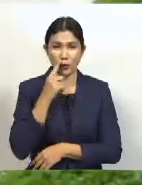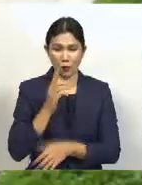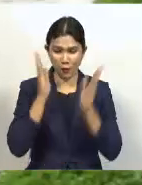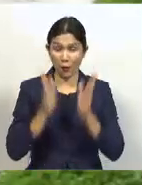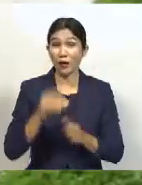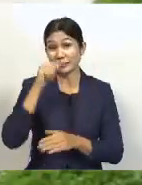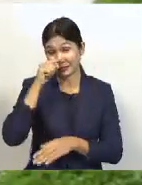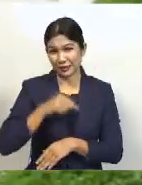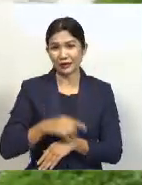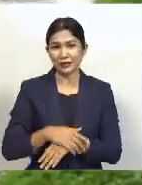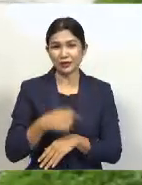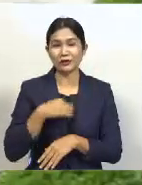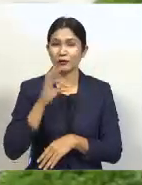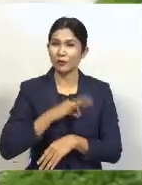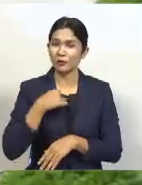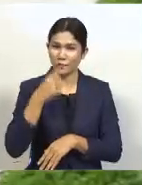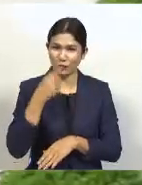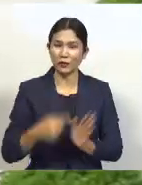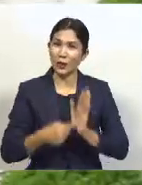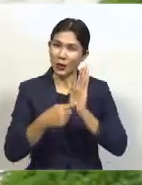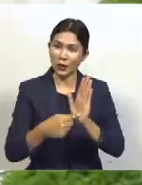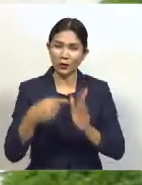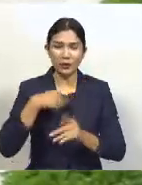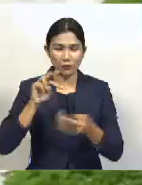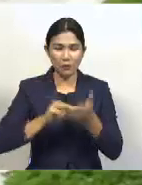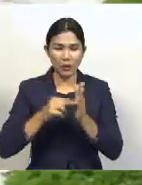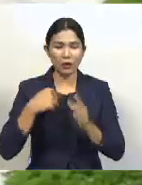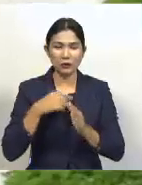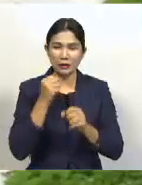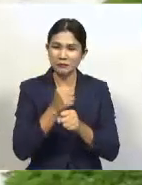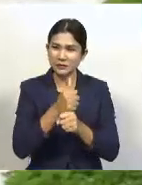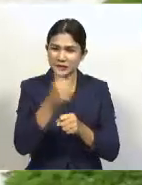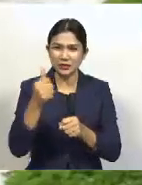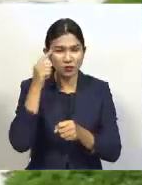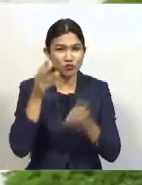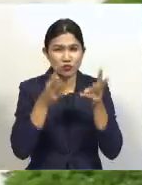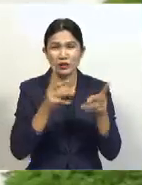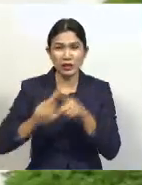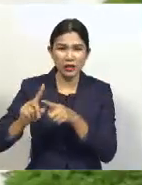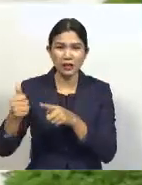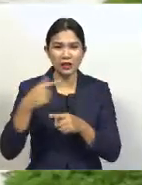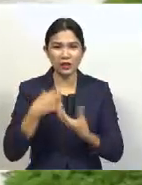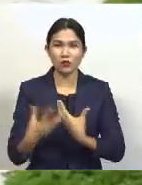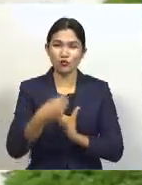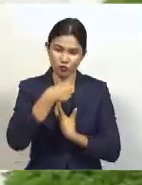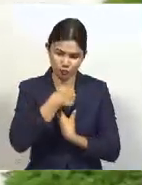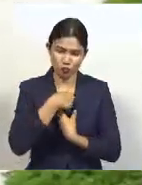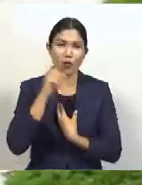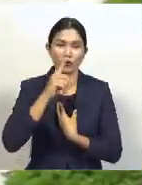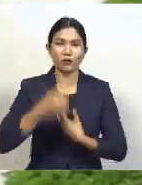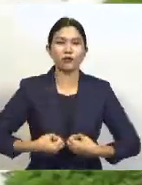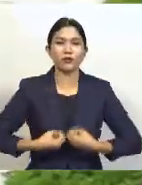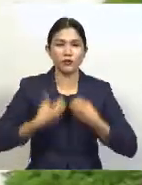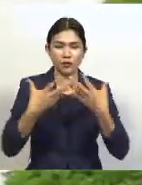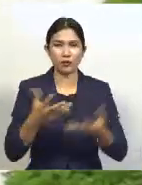าชนคนไทยเราก็ได้แสดงความจงรักภักดีอย่างนึงเราทำได้หลายวิธีค่ะเราอยากเก็บไว้ในใจเราต้องแสดงออกภ